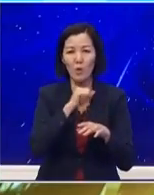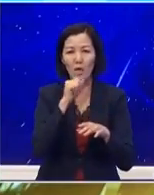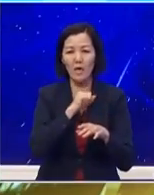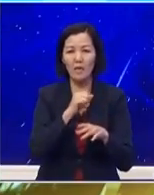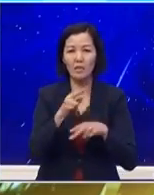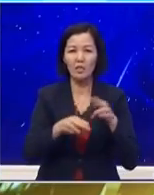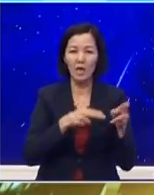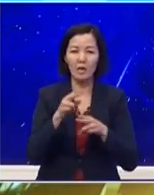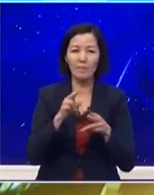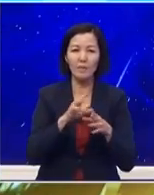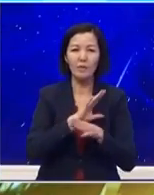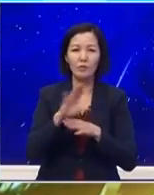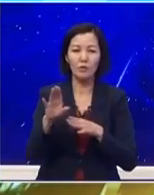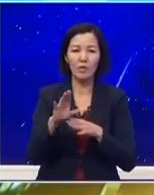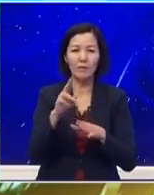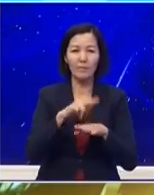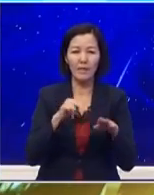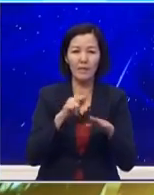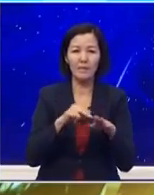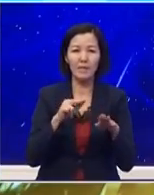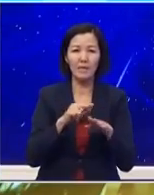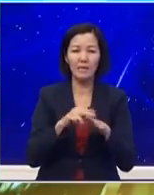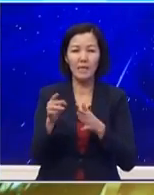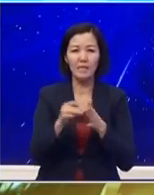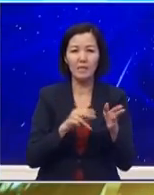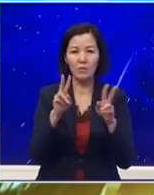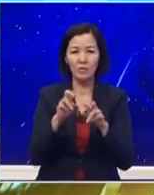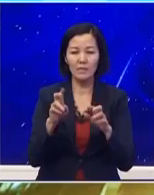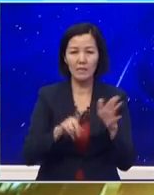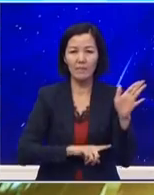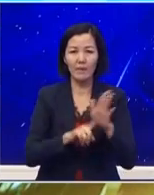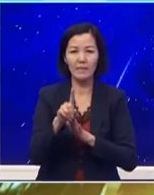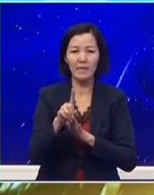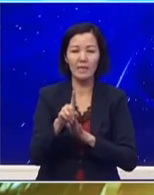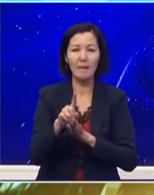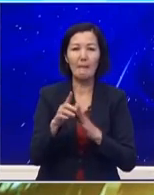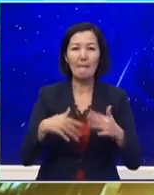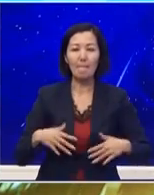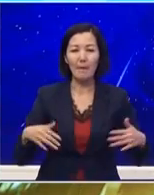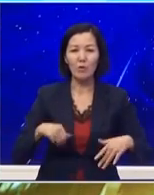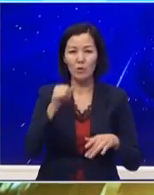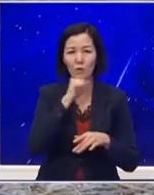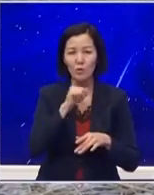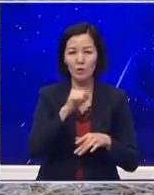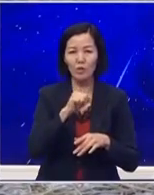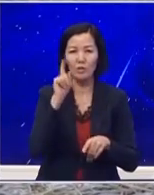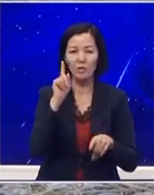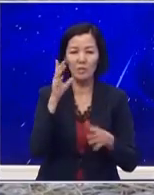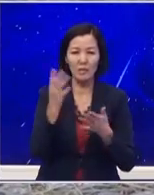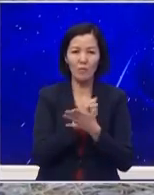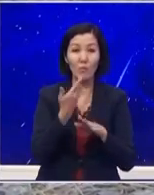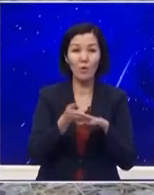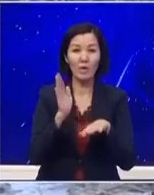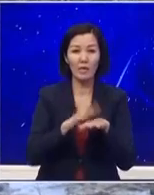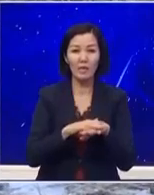арыз түскен еді. Полицейлер ұжымы бірден іздей бастай, дегенмен мал ұрлығын анықтау оңай іс емес. Десе де тәртіп